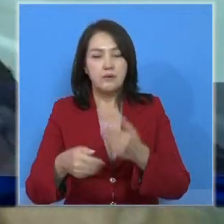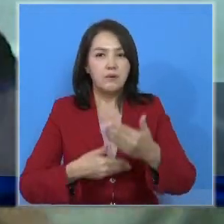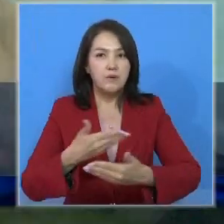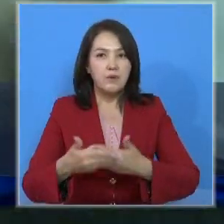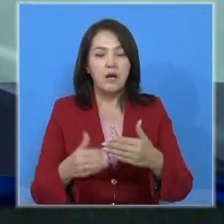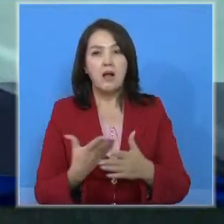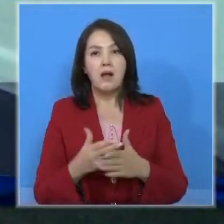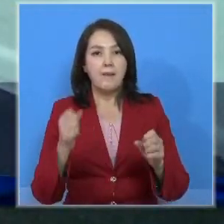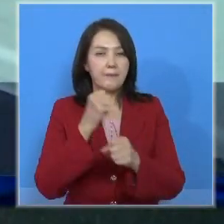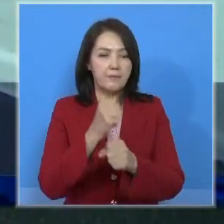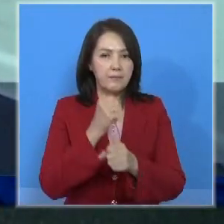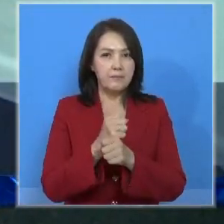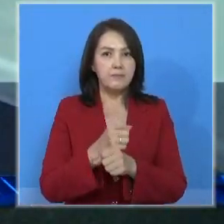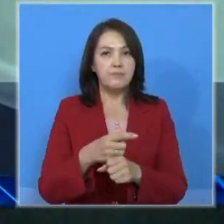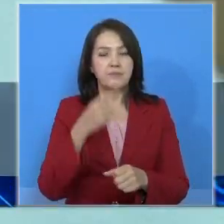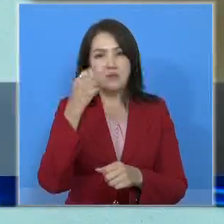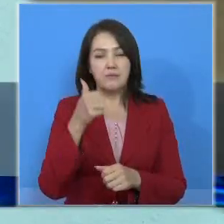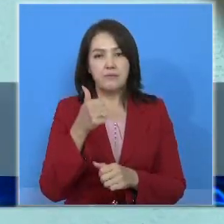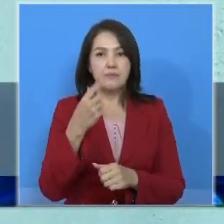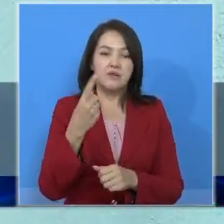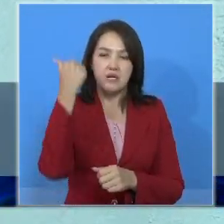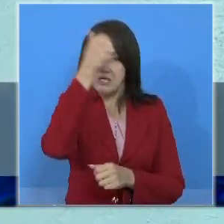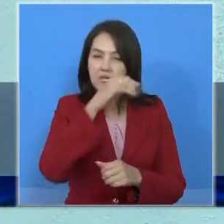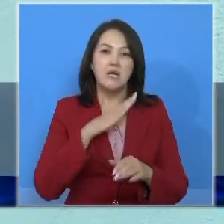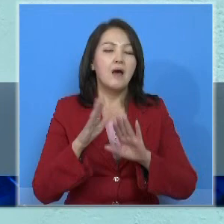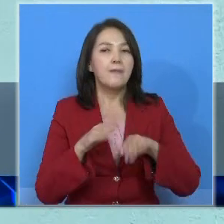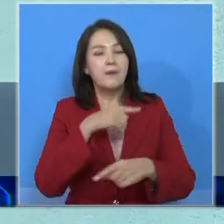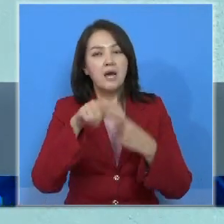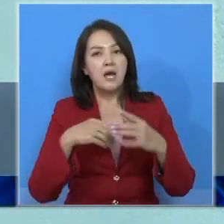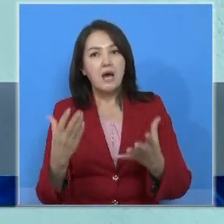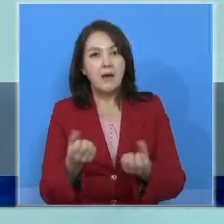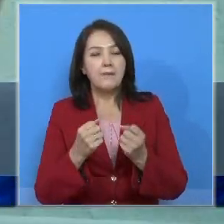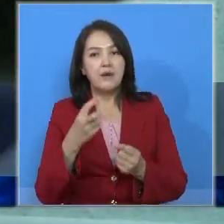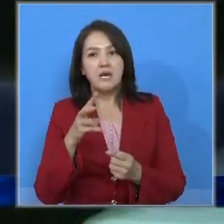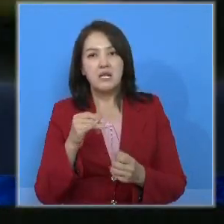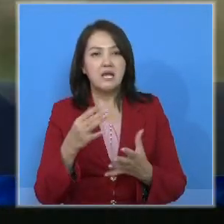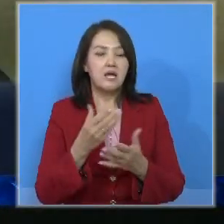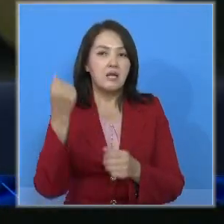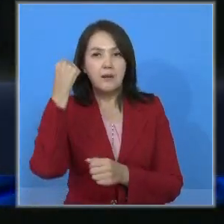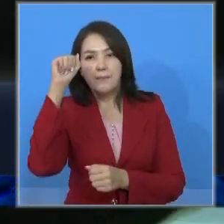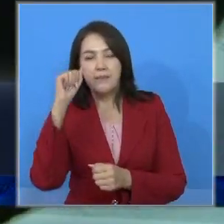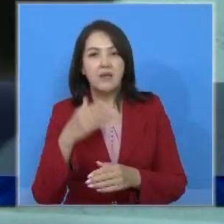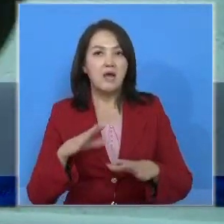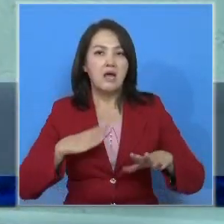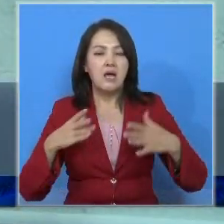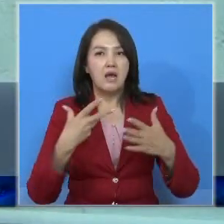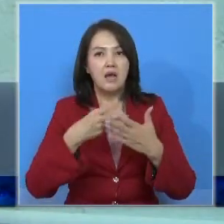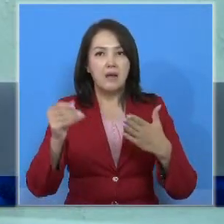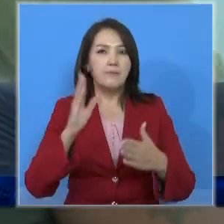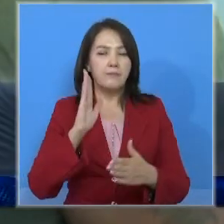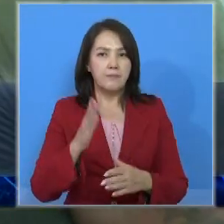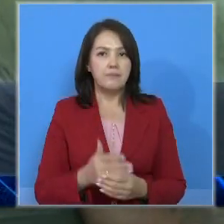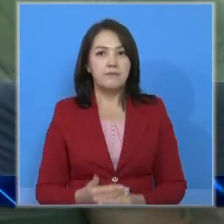Оңалту орталығының жұмыс істеп тұрғанына 1 жылдан асты. Кәсіпкер былтыр мемлекет беретін қайтарымсыз грантты жеңіп алып, жаттығу құралдарын сатып